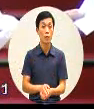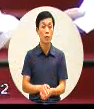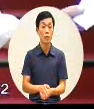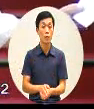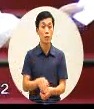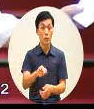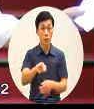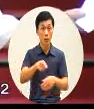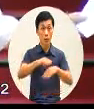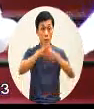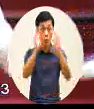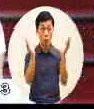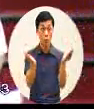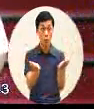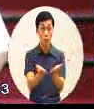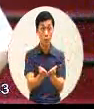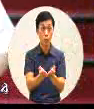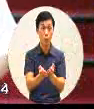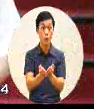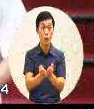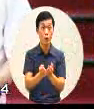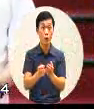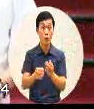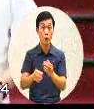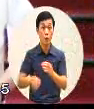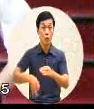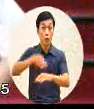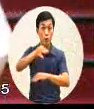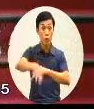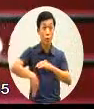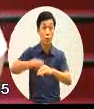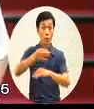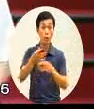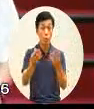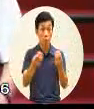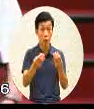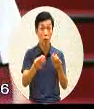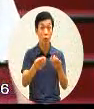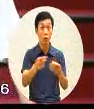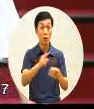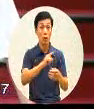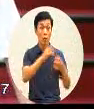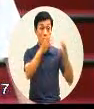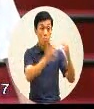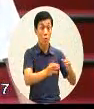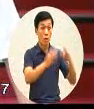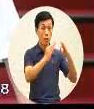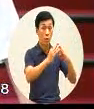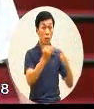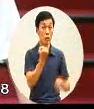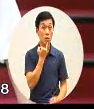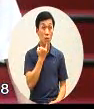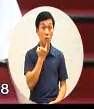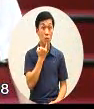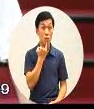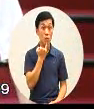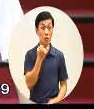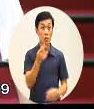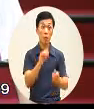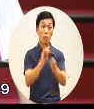以整体无出钱会当做银行，安怎诈骗集团啊？按做空气